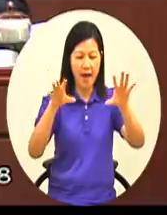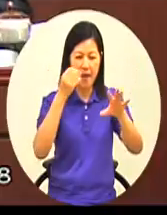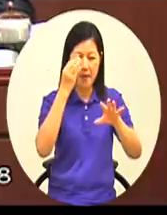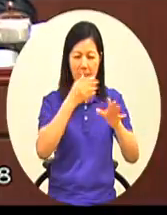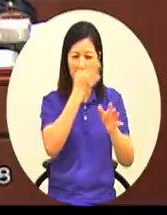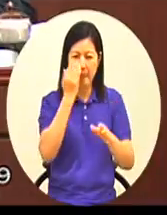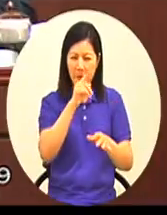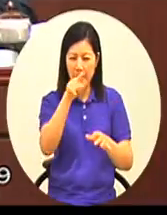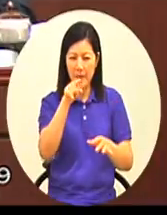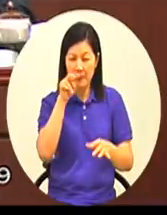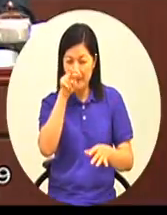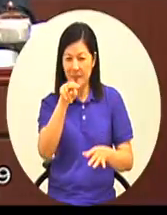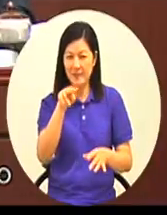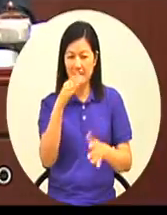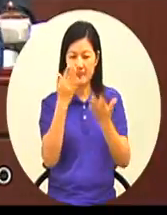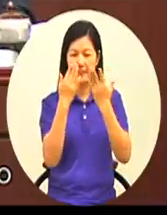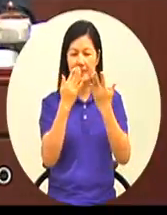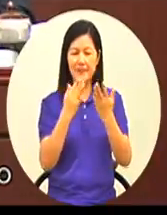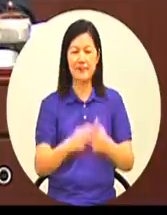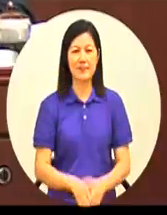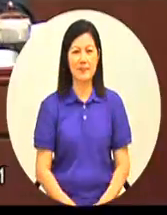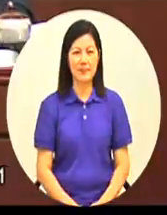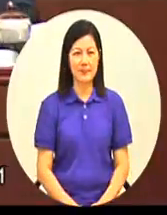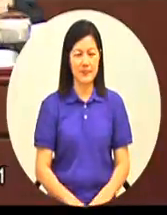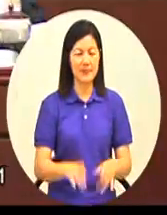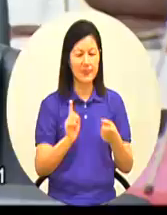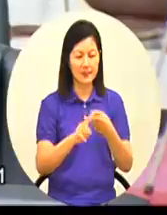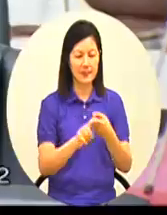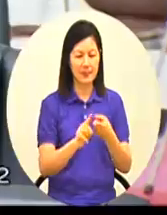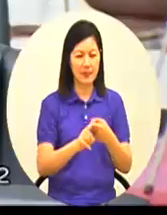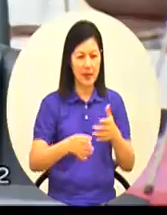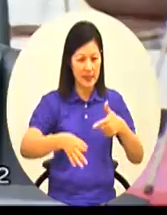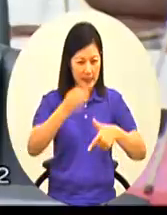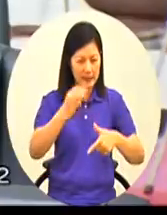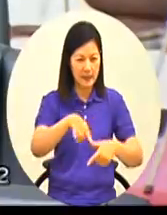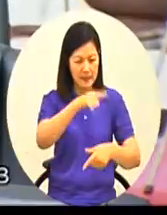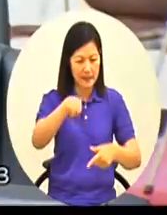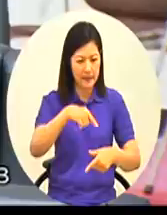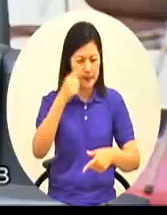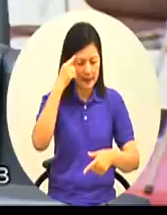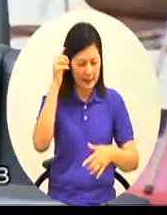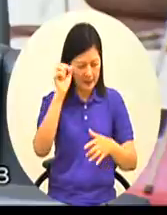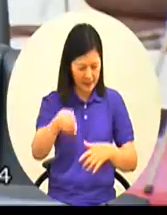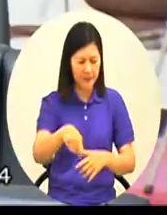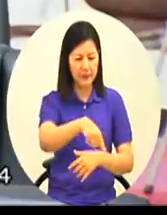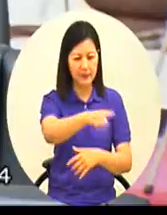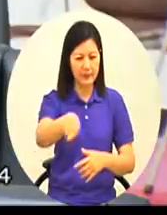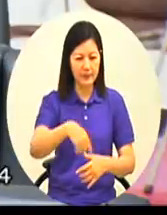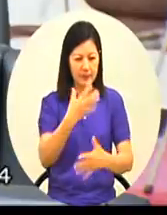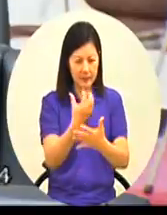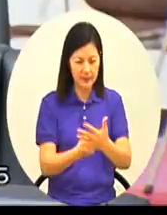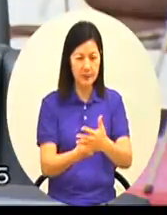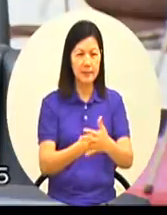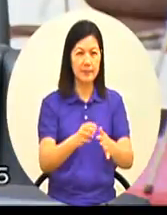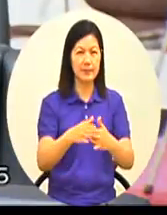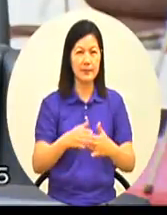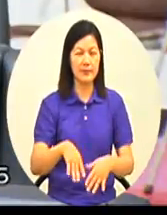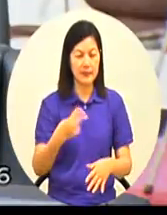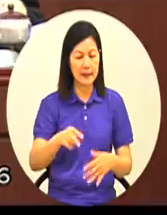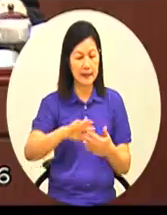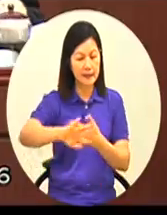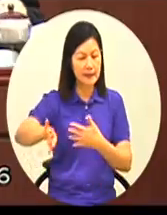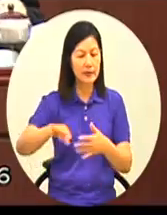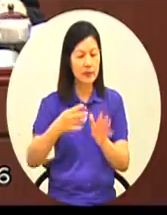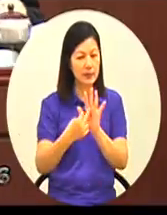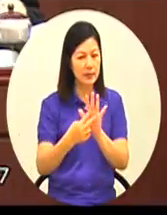地方都就 哦，对，这个就是要把它值得大家肯定的这样的一个创意把它保留下来。 也跟议员另外再做一个